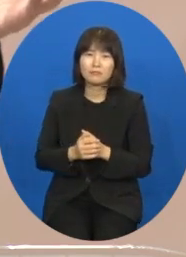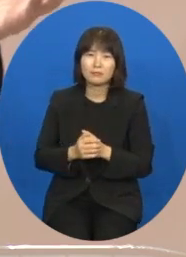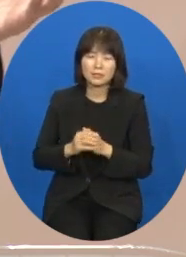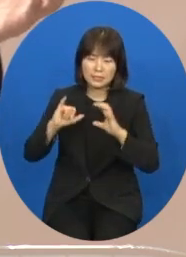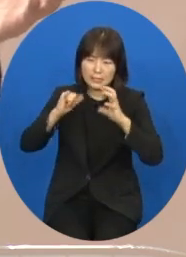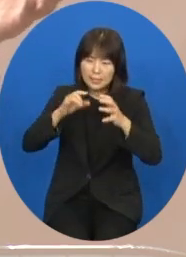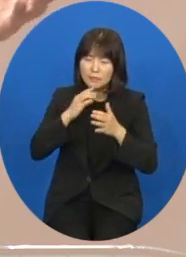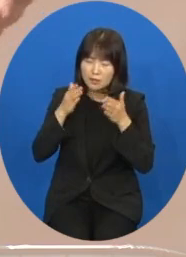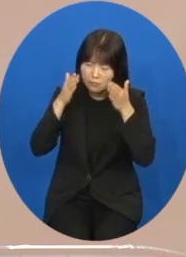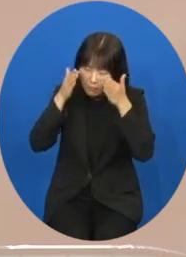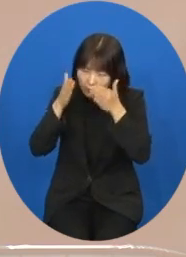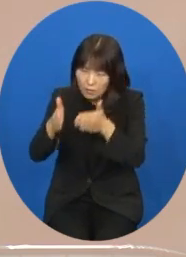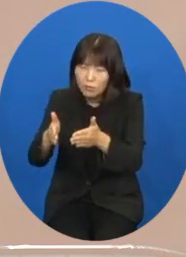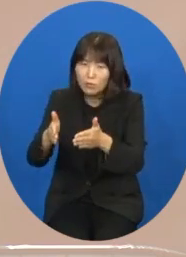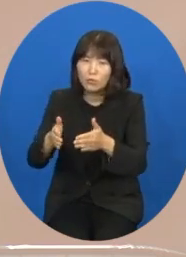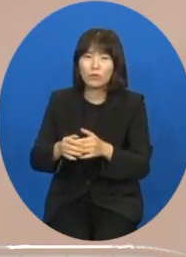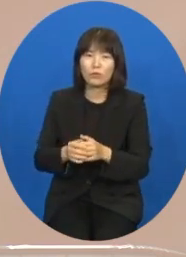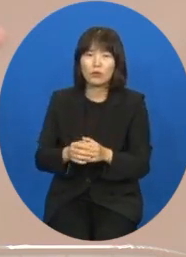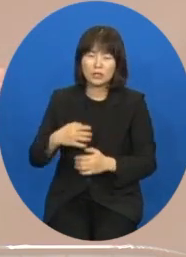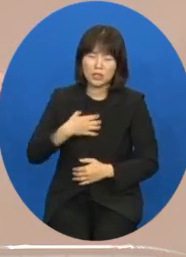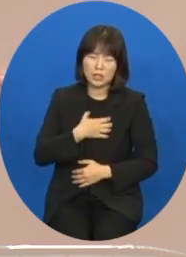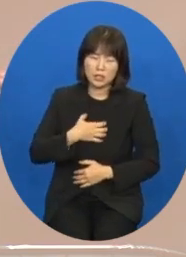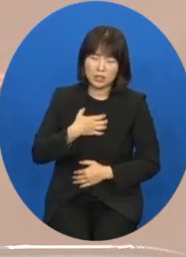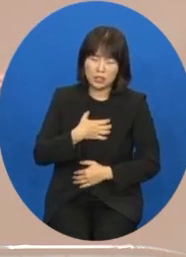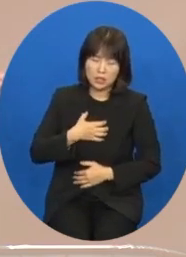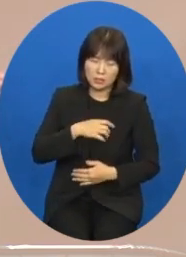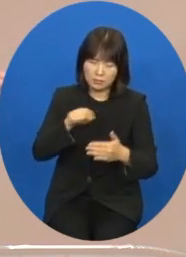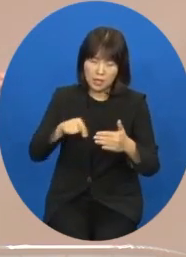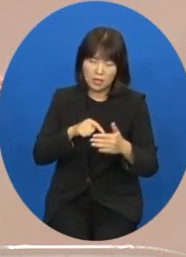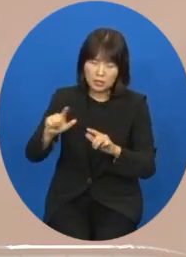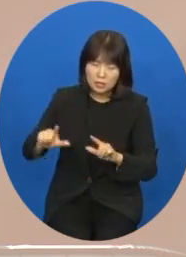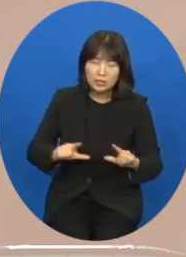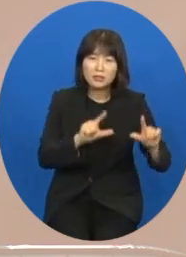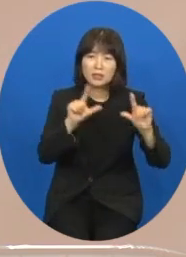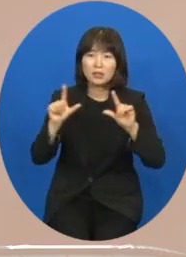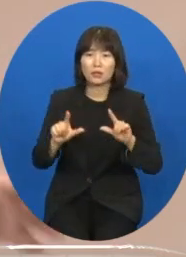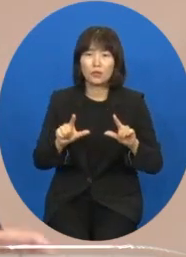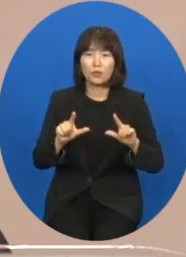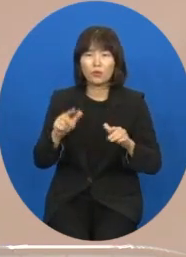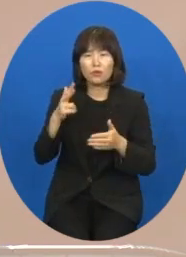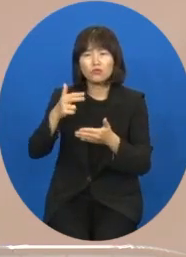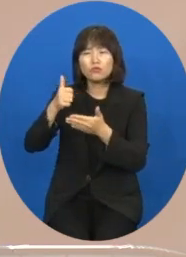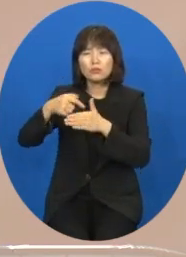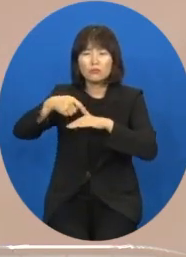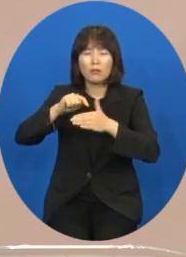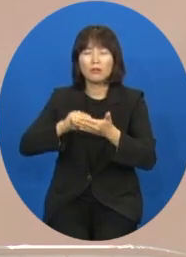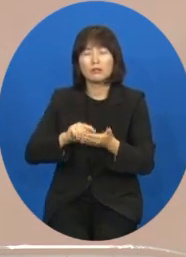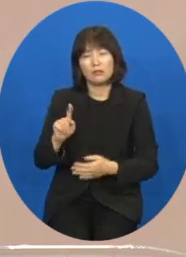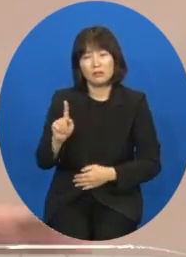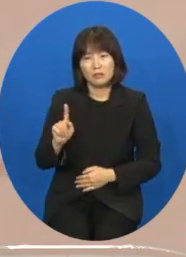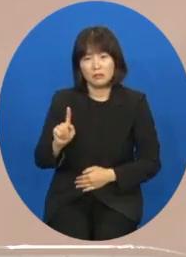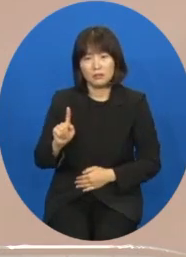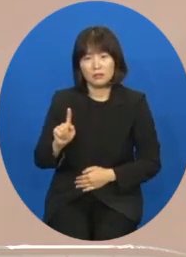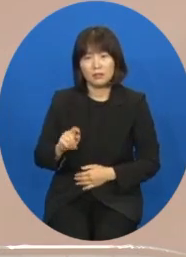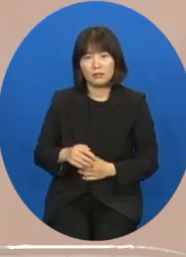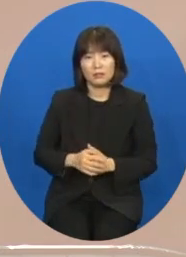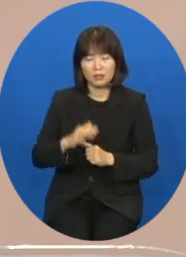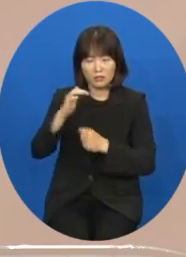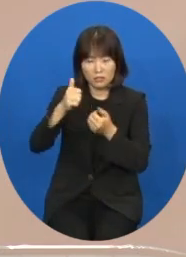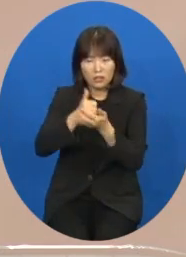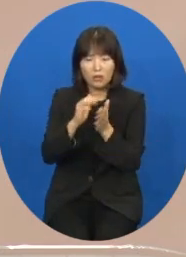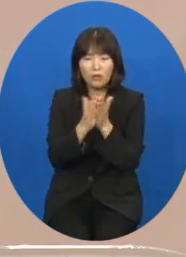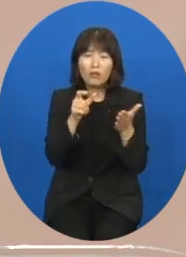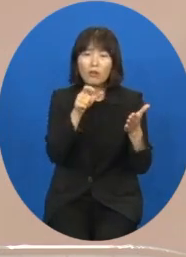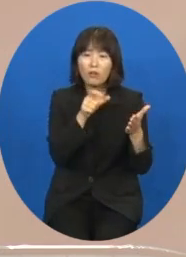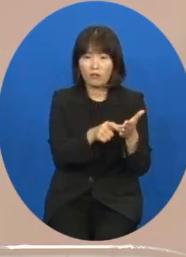바라보고 살지요 근심, 염려, 두려움 속에서만 살지요. 주님 무슨 심정일까요? 성경이 말해주고